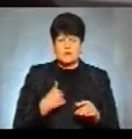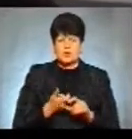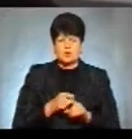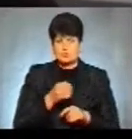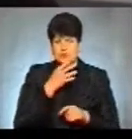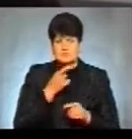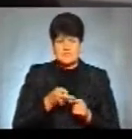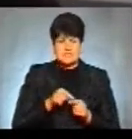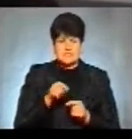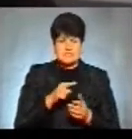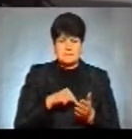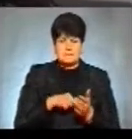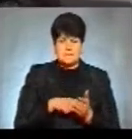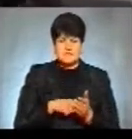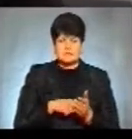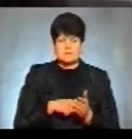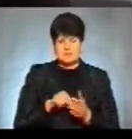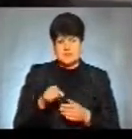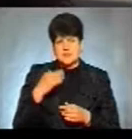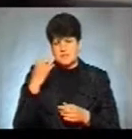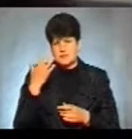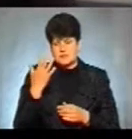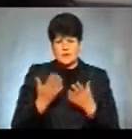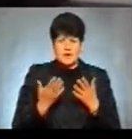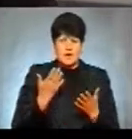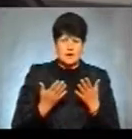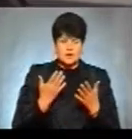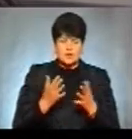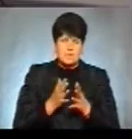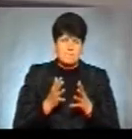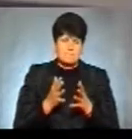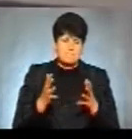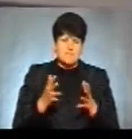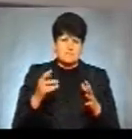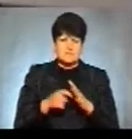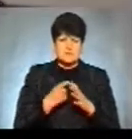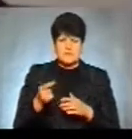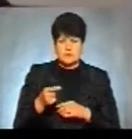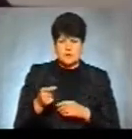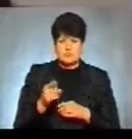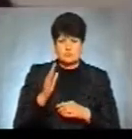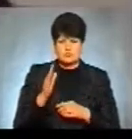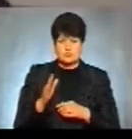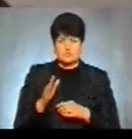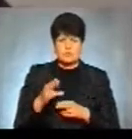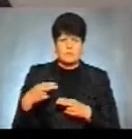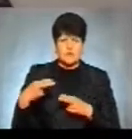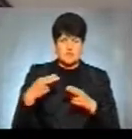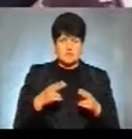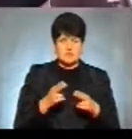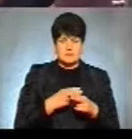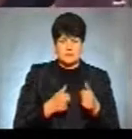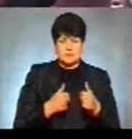та мені здається, що якщо ми більше пізнаємо Тернопіль, будемо так приїжджати без конкурсу